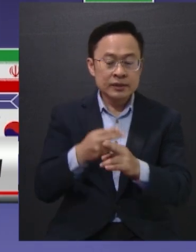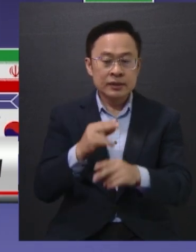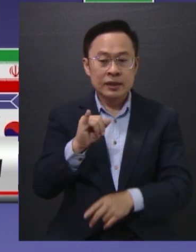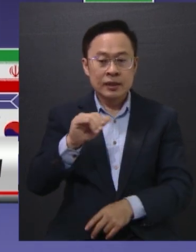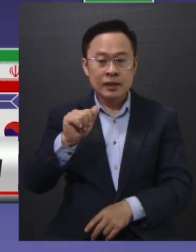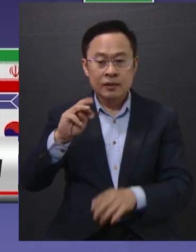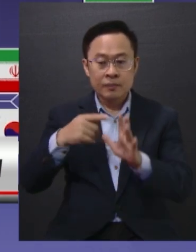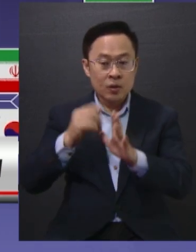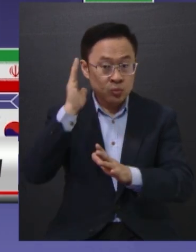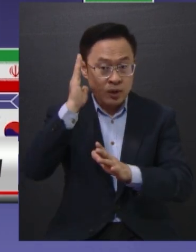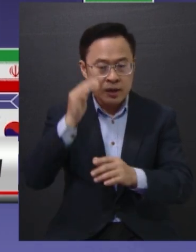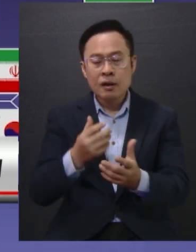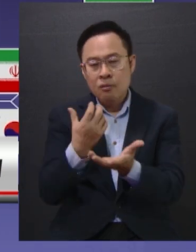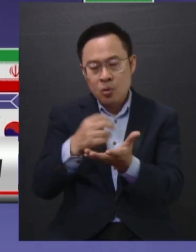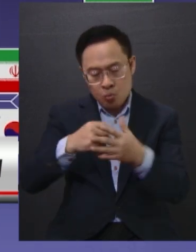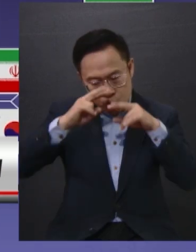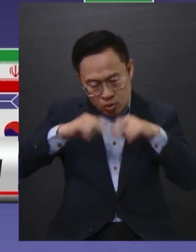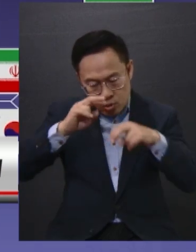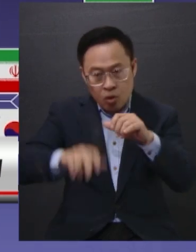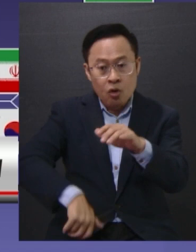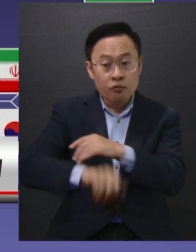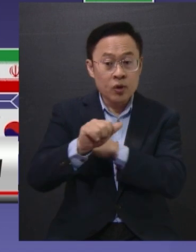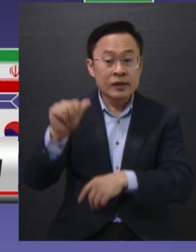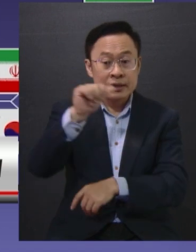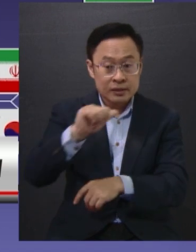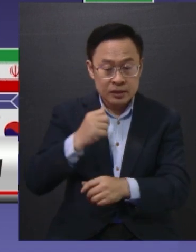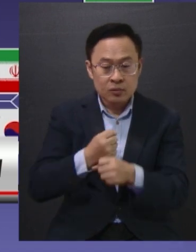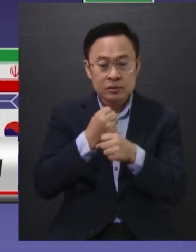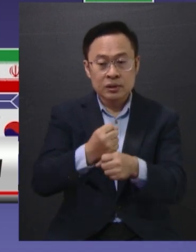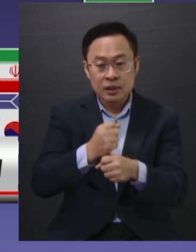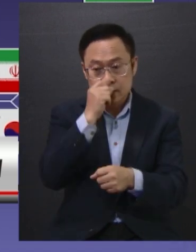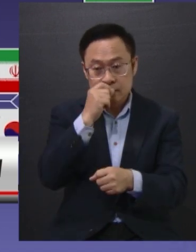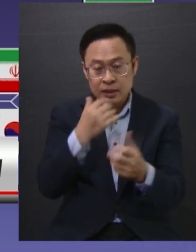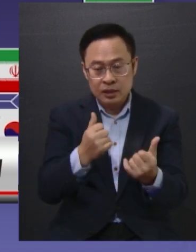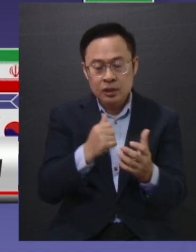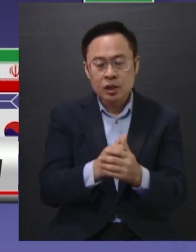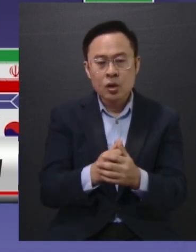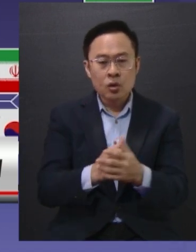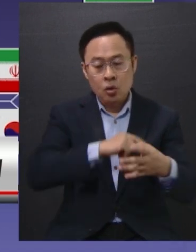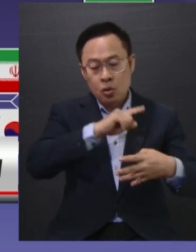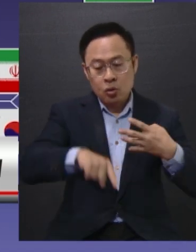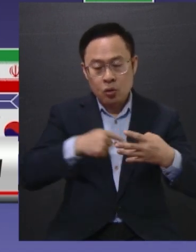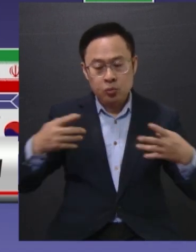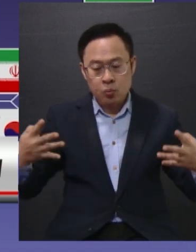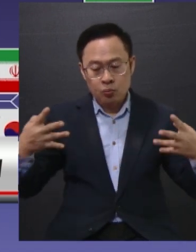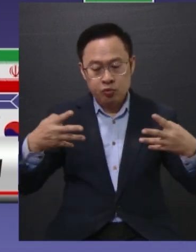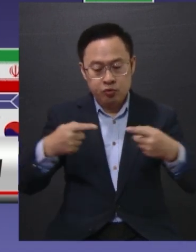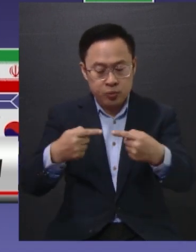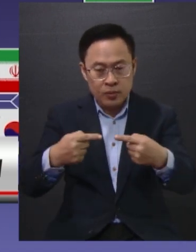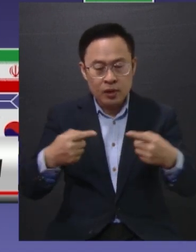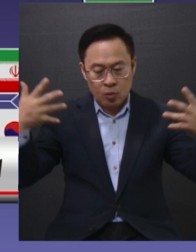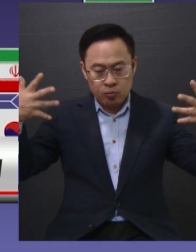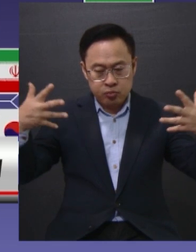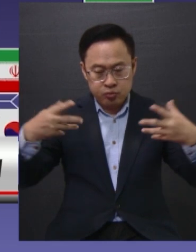าร์ครับได้วิเคราะห์เส้นทางการแข่งขันฟุตบอลเอเชียนคัพหนนี้ตั้งแต่รอบแรกจนถึงรอบชิงชนะเลิศนะครับผ่านทางอัลคาสส